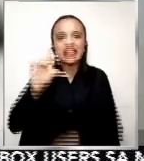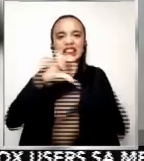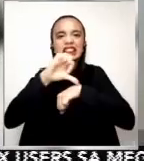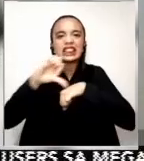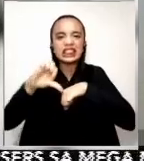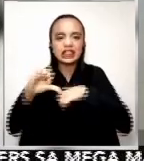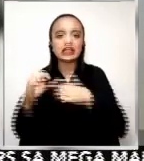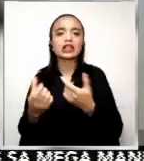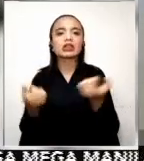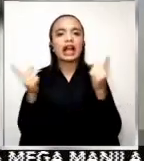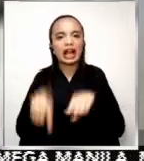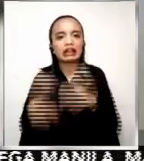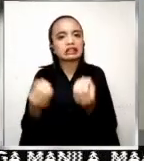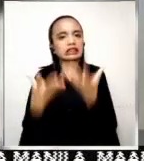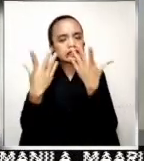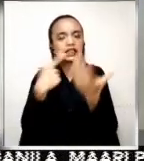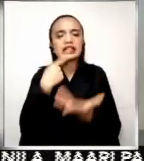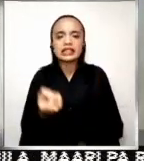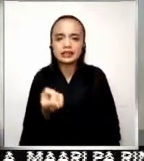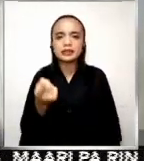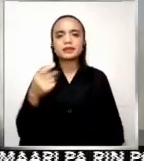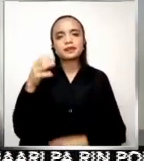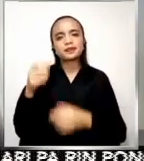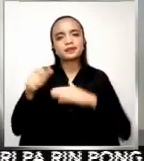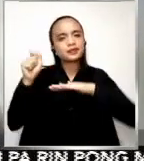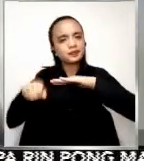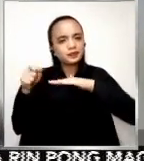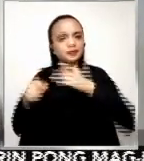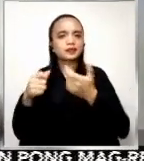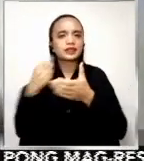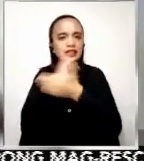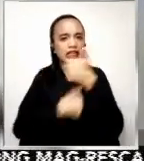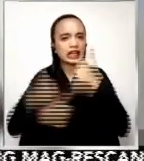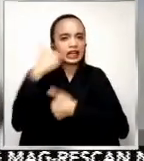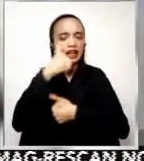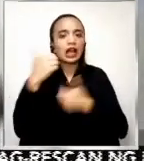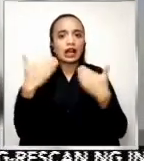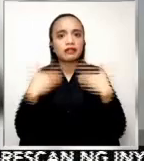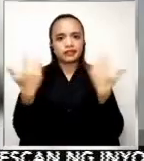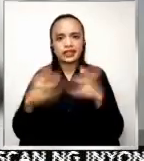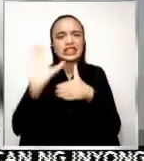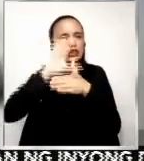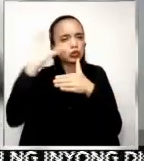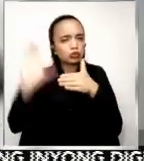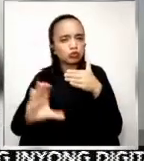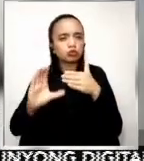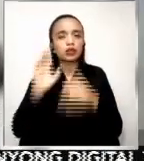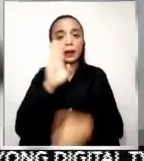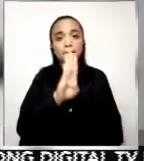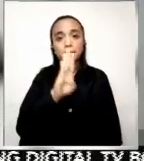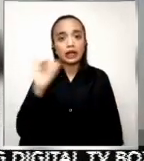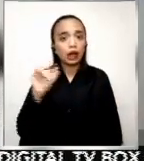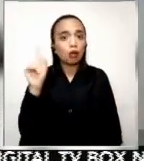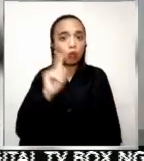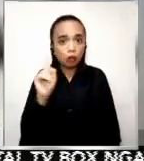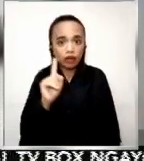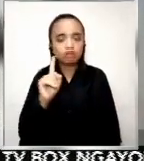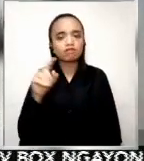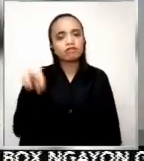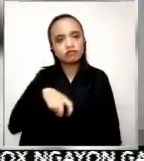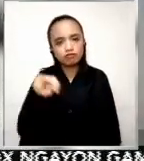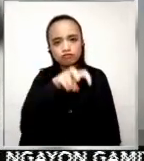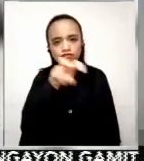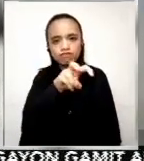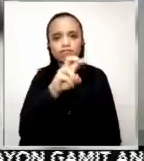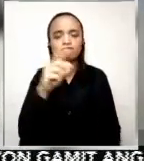Ayon kay Justice Undersecretary Mark Perete, na kompleto na ng Bureau of Immigration ang travel and derogatory check sa